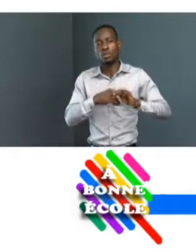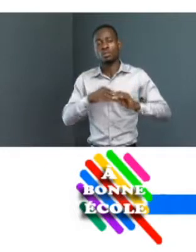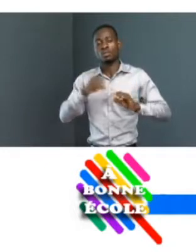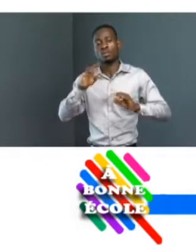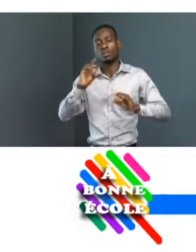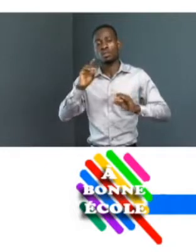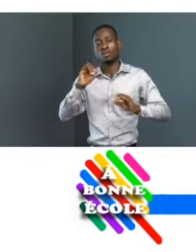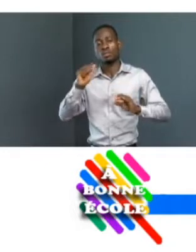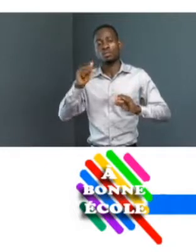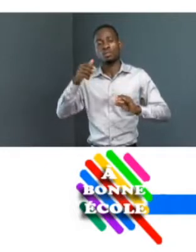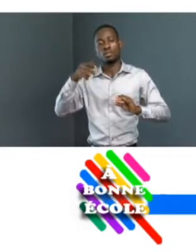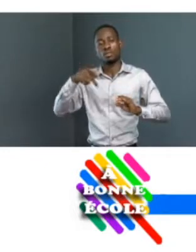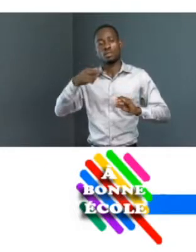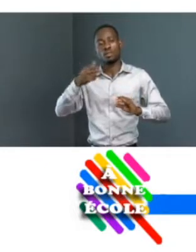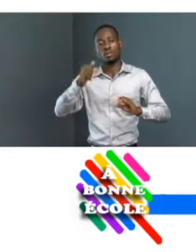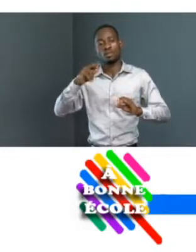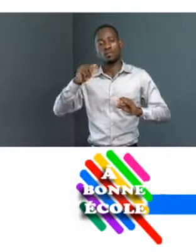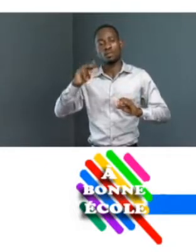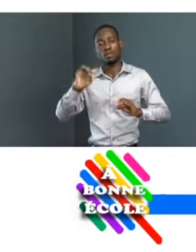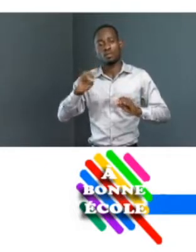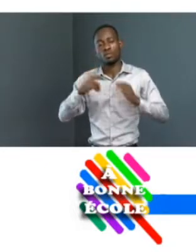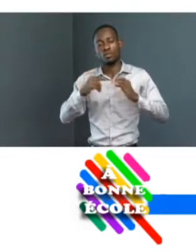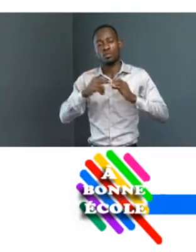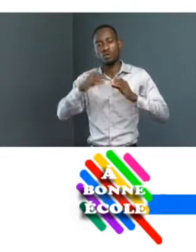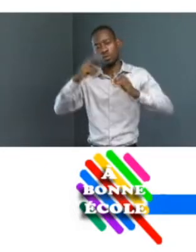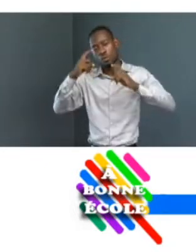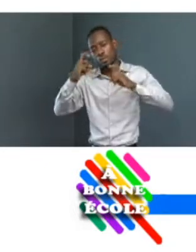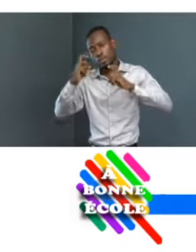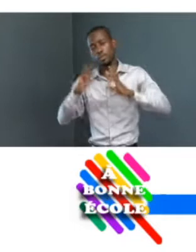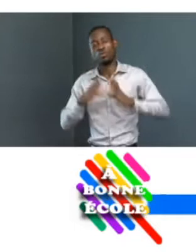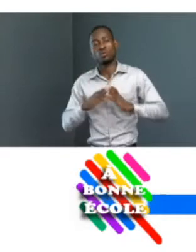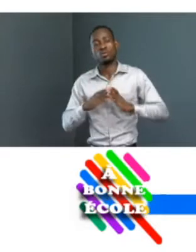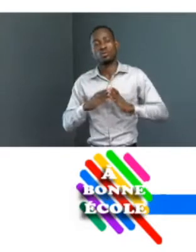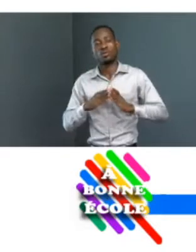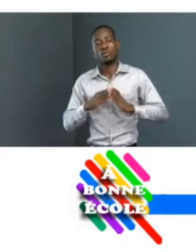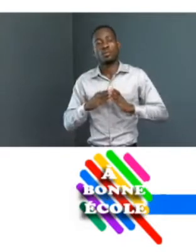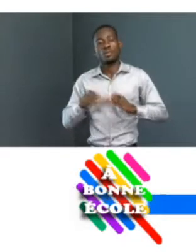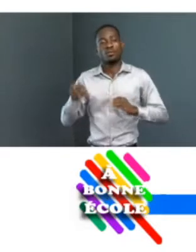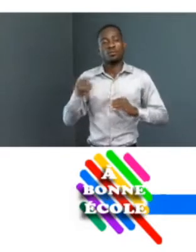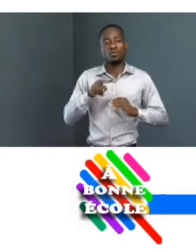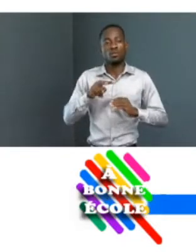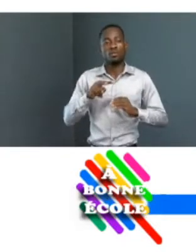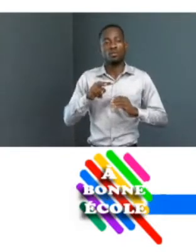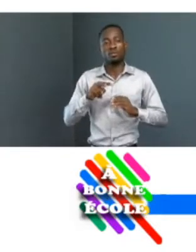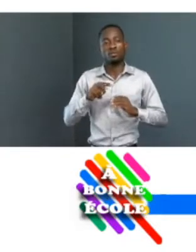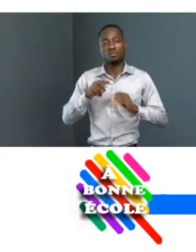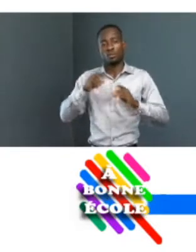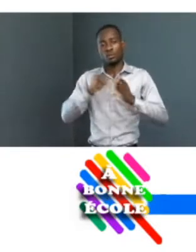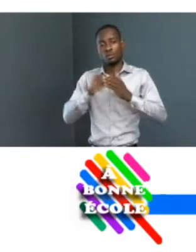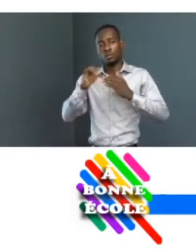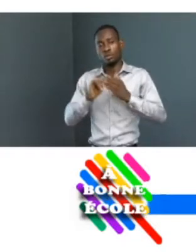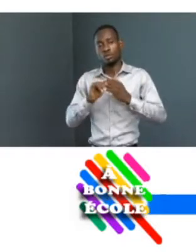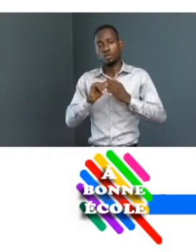au niveau de l'appareil photographique. Vous voyez l'image, un objet